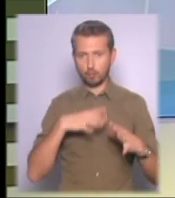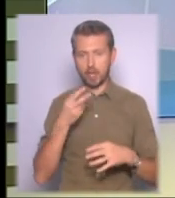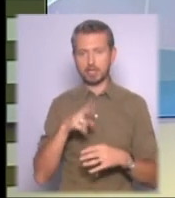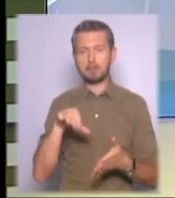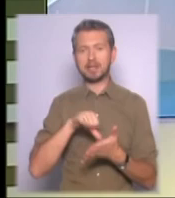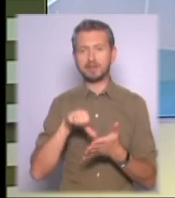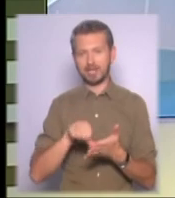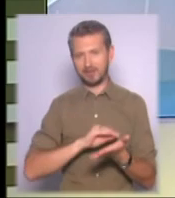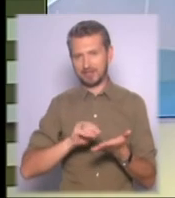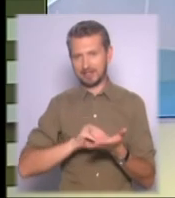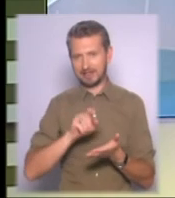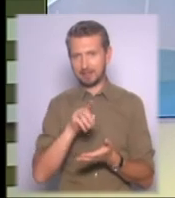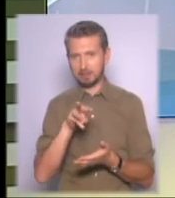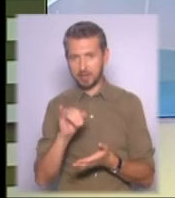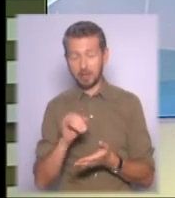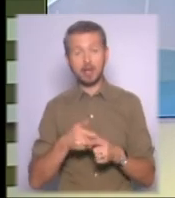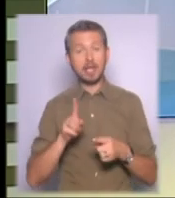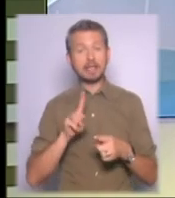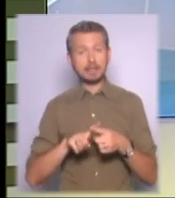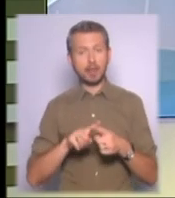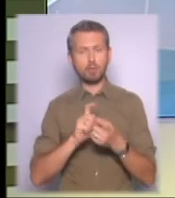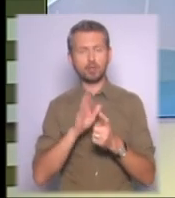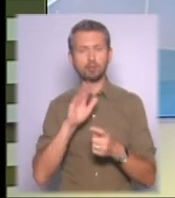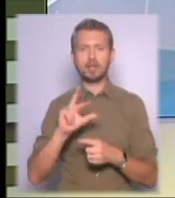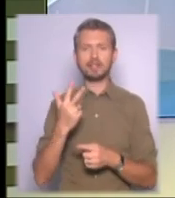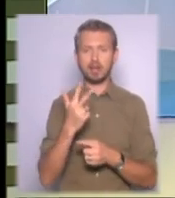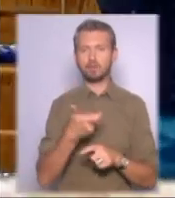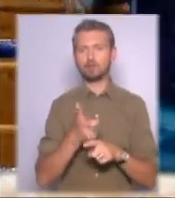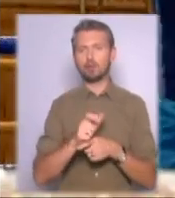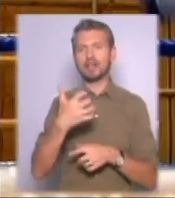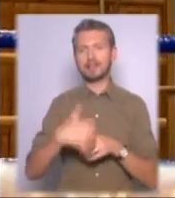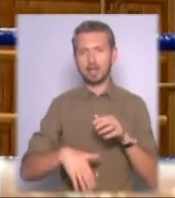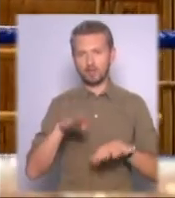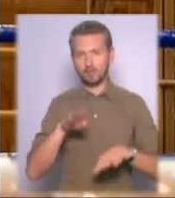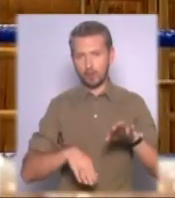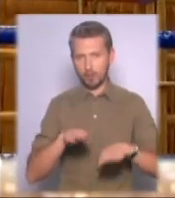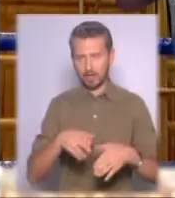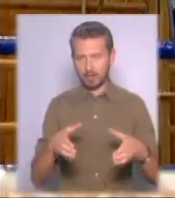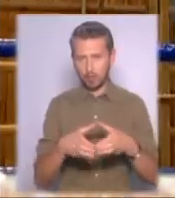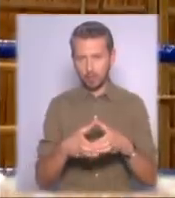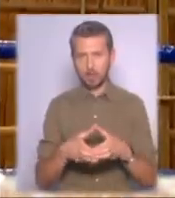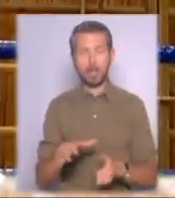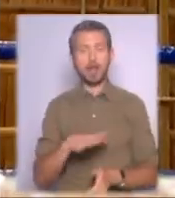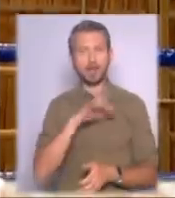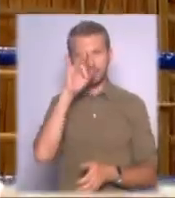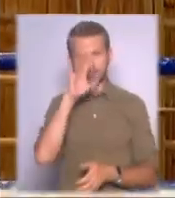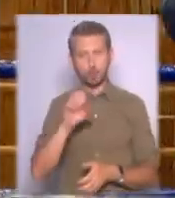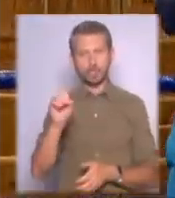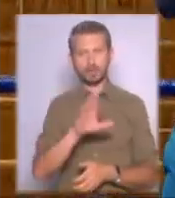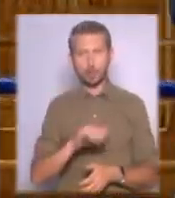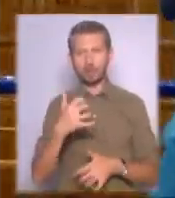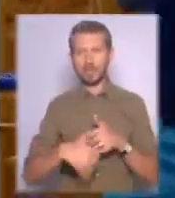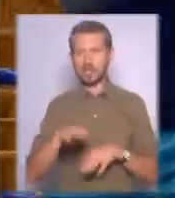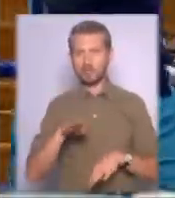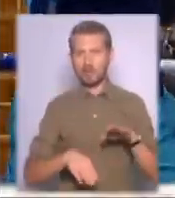ЗМІ. Нагадаємо, що цей поєдинок стане третім для українця у суперсередній ваговій категорії. Екс-чемпіон Європи у середній